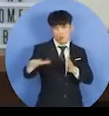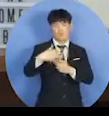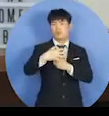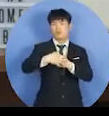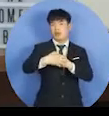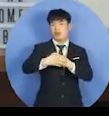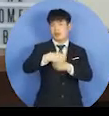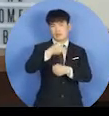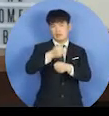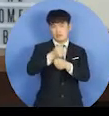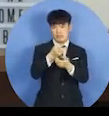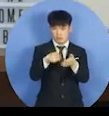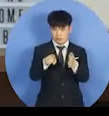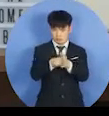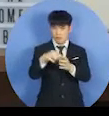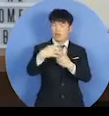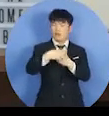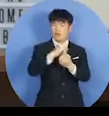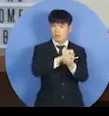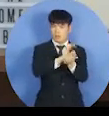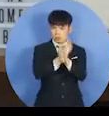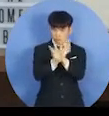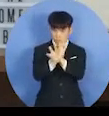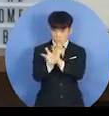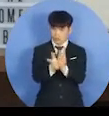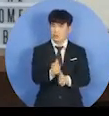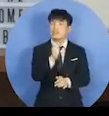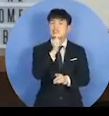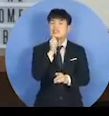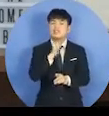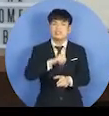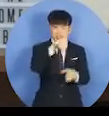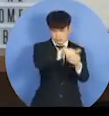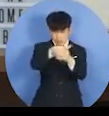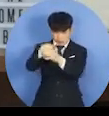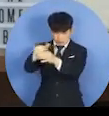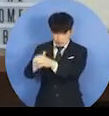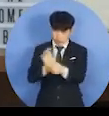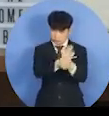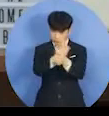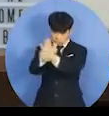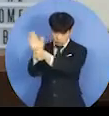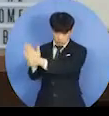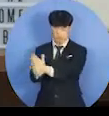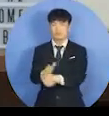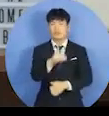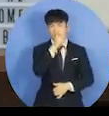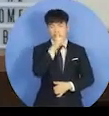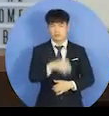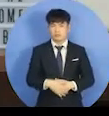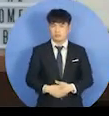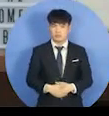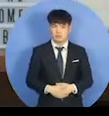천안시가 명품 천안배 생산을 위해 100곳을 수정하는 인공수분 작업 일손돕기에 참여했습니다.